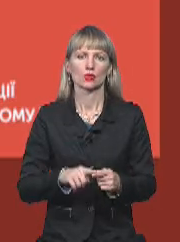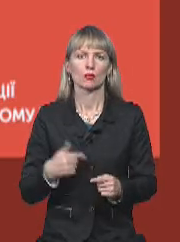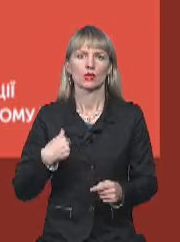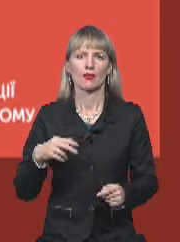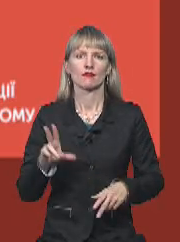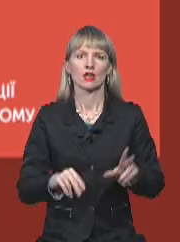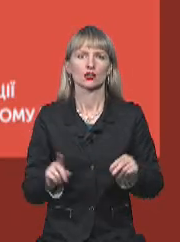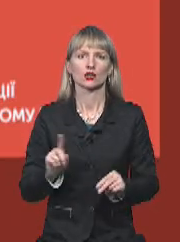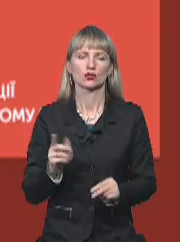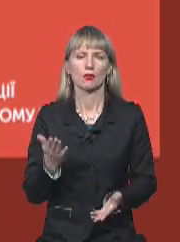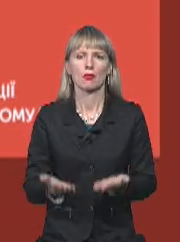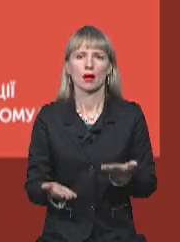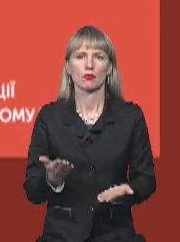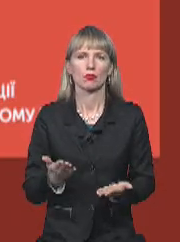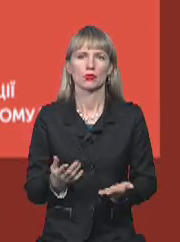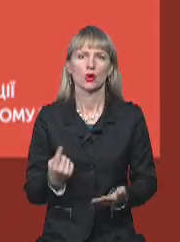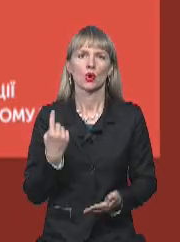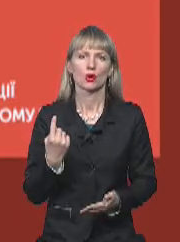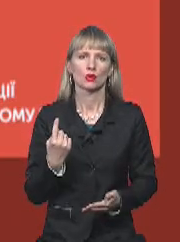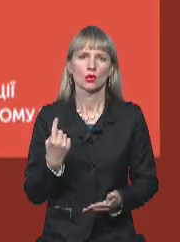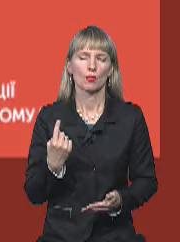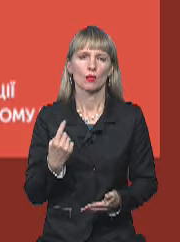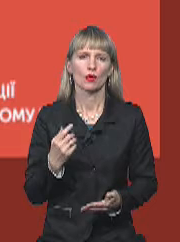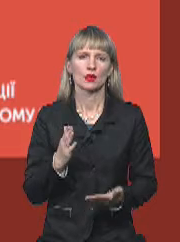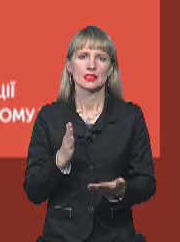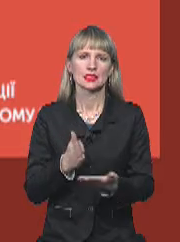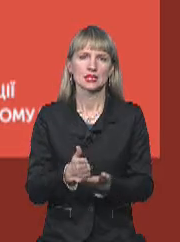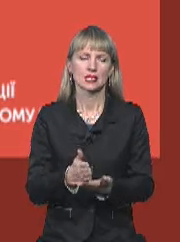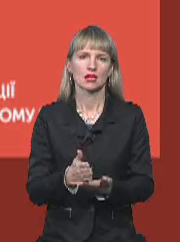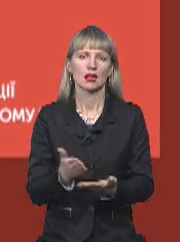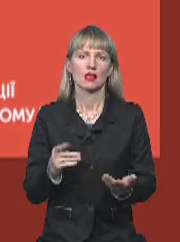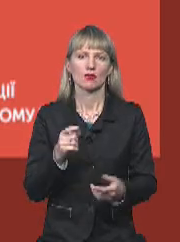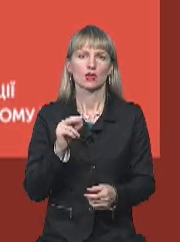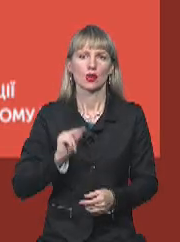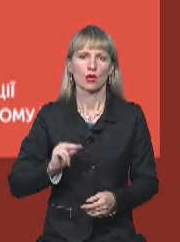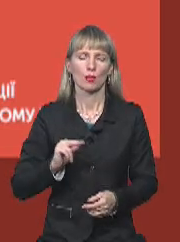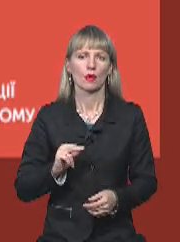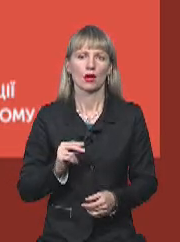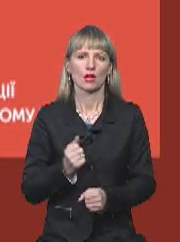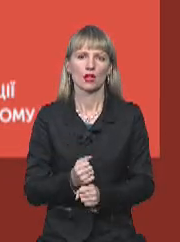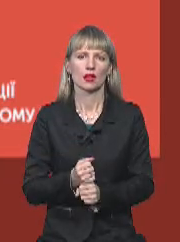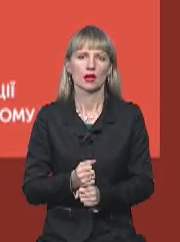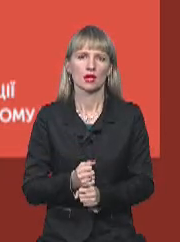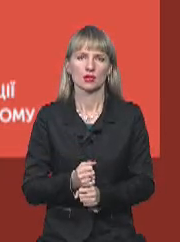вважаю, що, мабуть, в одному стилі, так як вони робили таблички